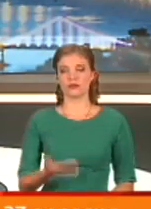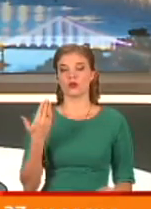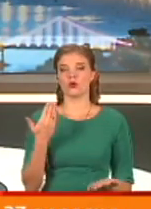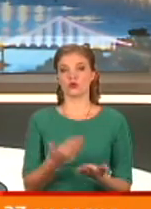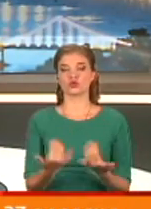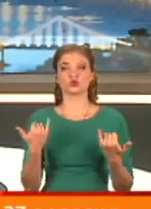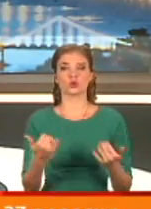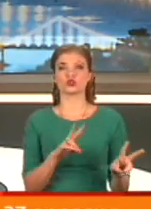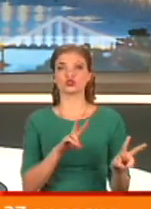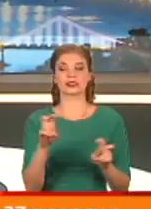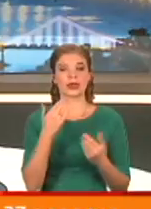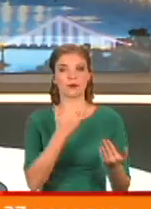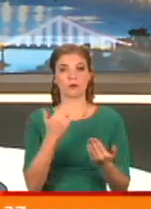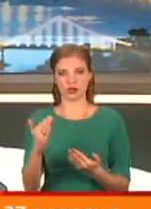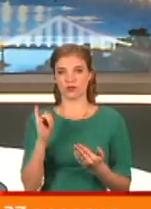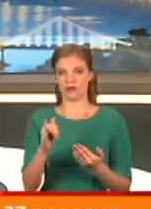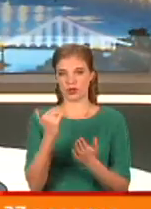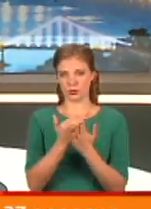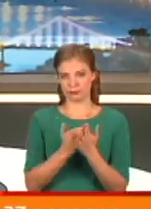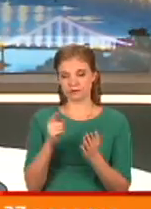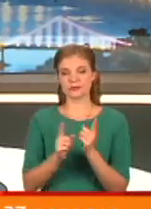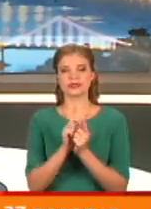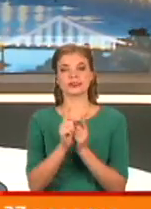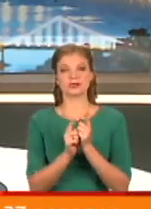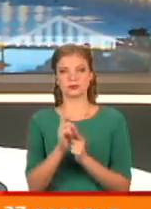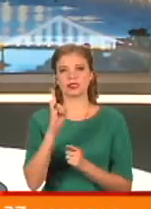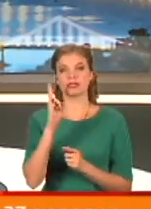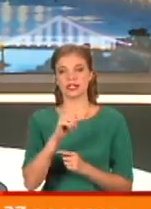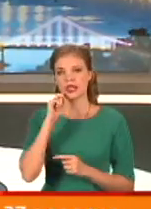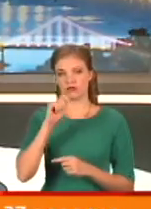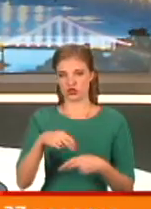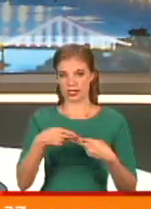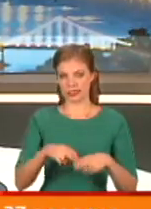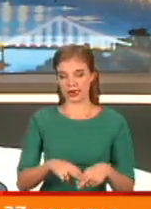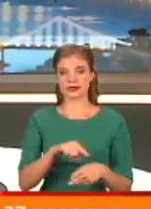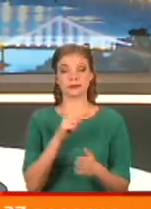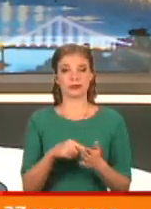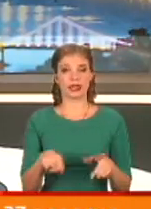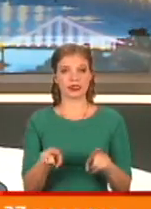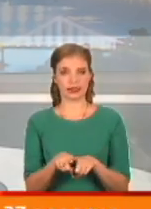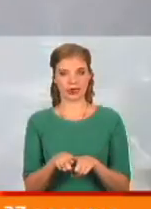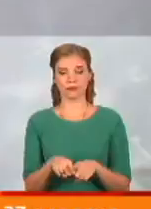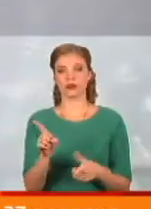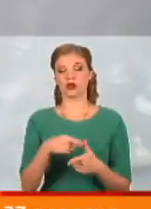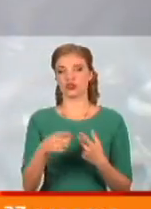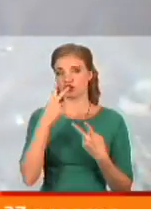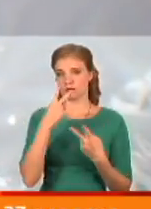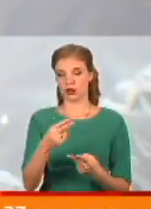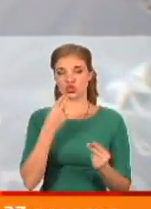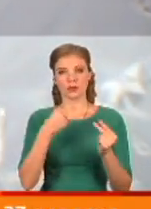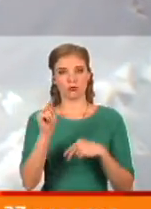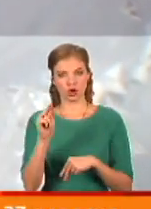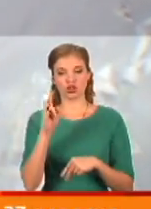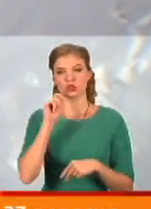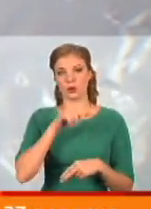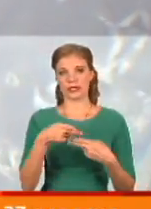Отже, сьогоднішня тема опитування у телепорталі – зміни на вітчизняній залізниці. Питання таке. Чи бачите ви покращення